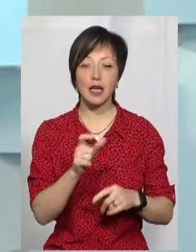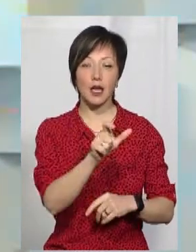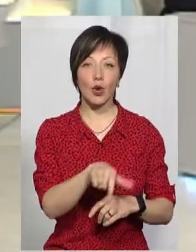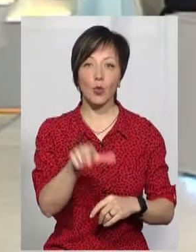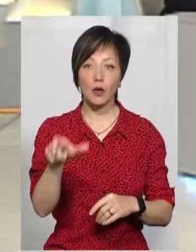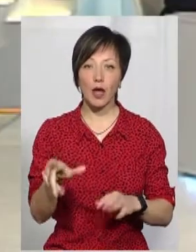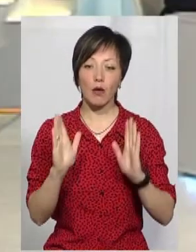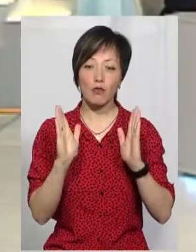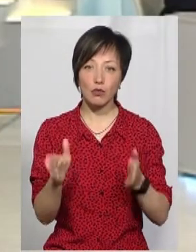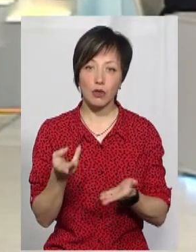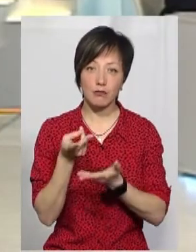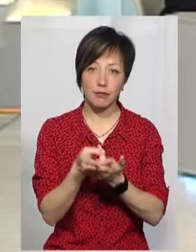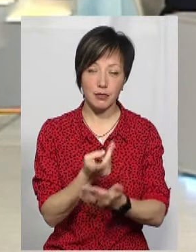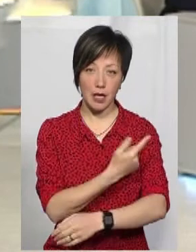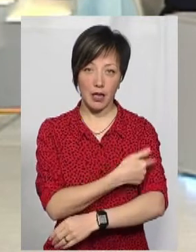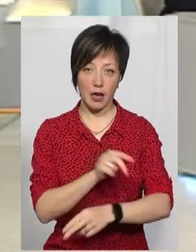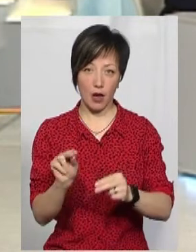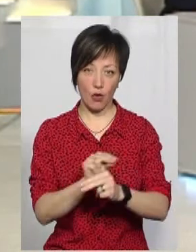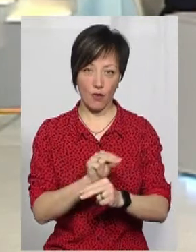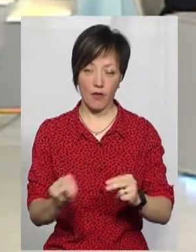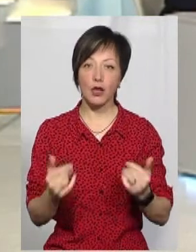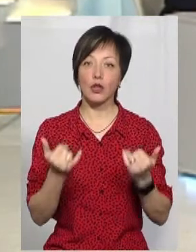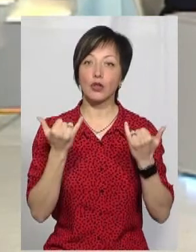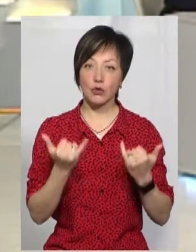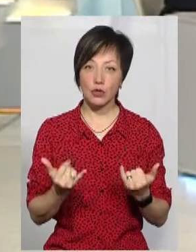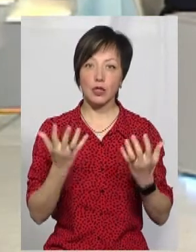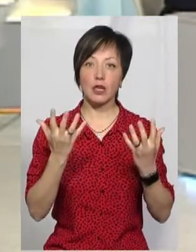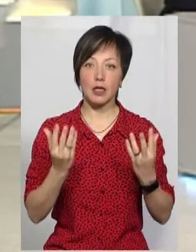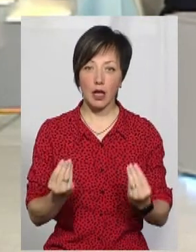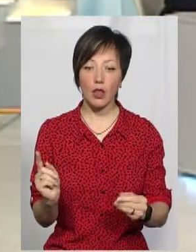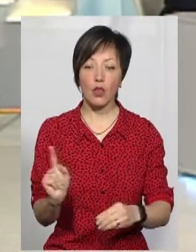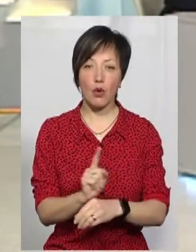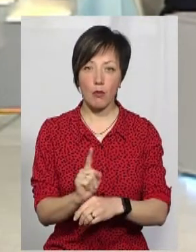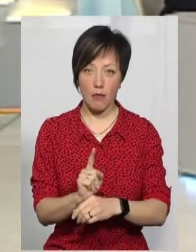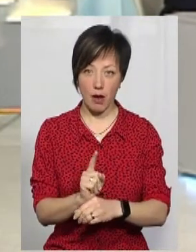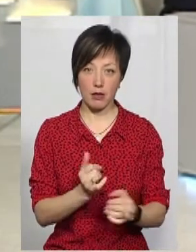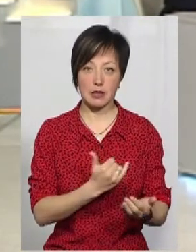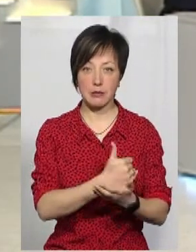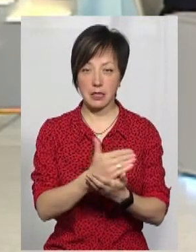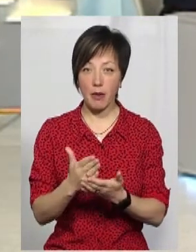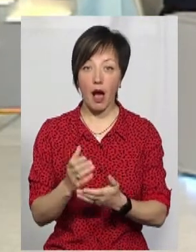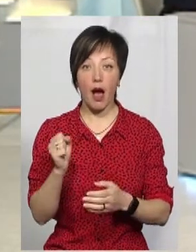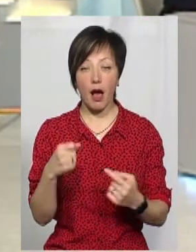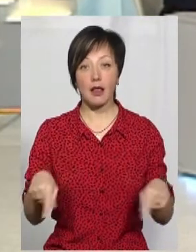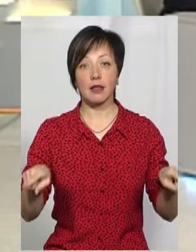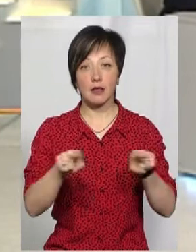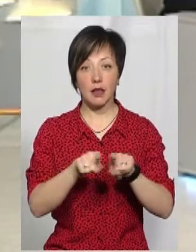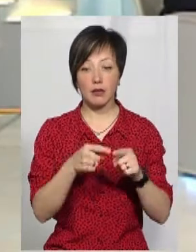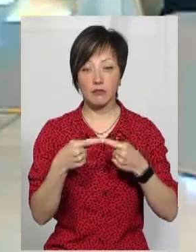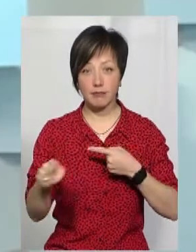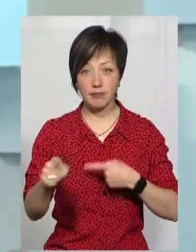або іншому закладі. Тобто на сьогоднішній день ми здатні забезпечити нормальне функціонування цієї лікарні, а також інших лікарень, тому